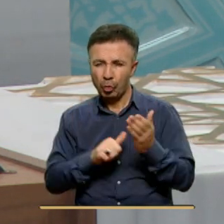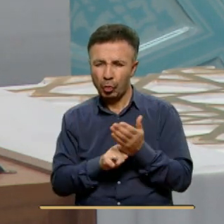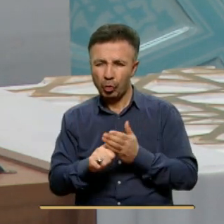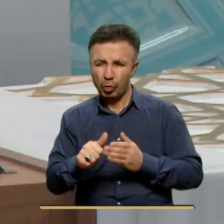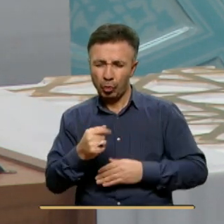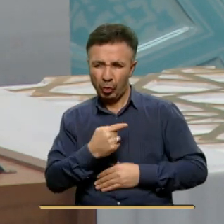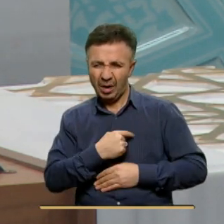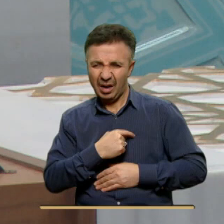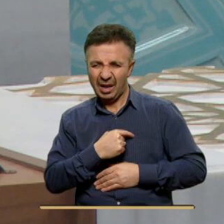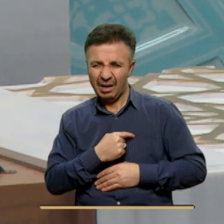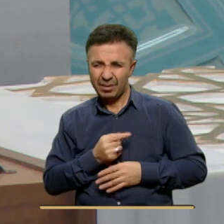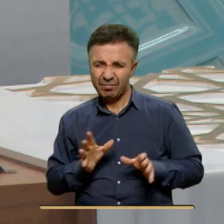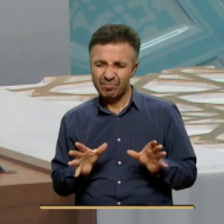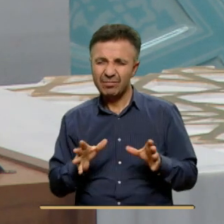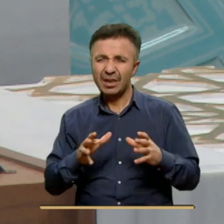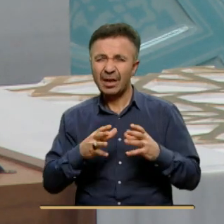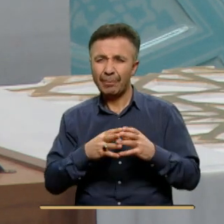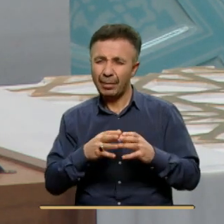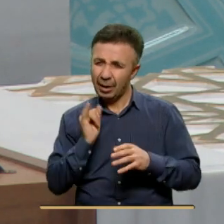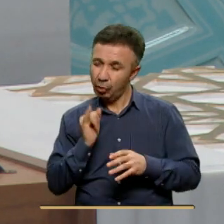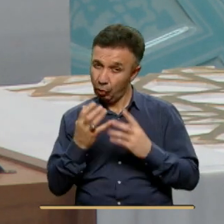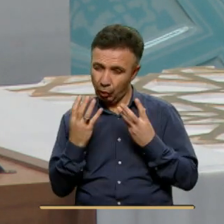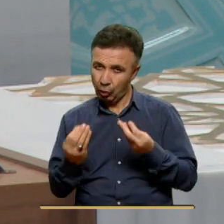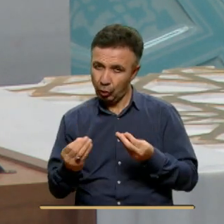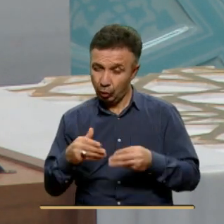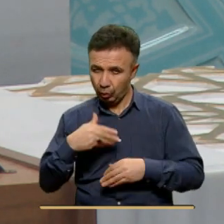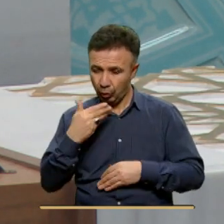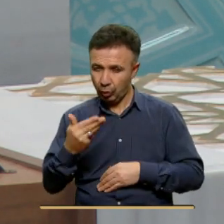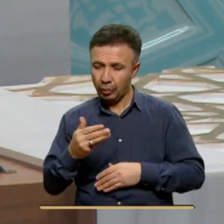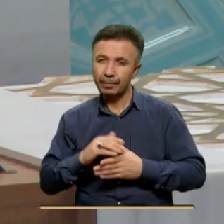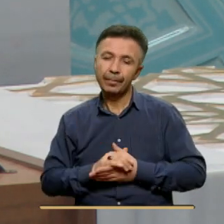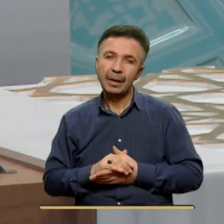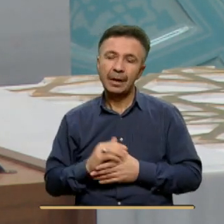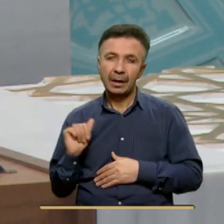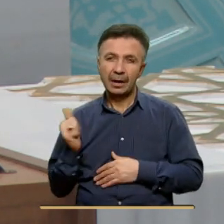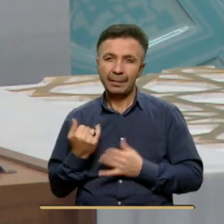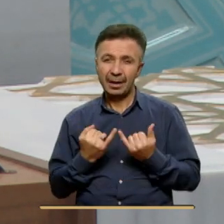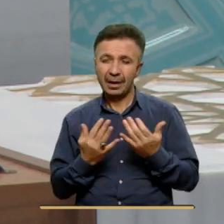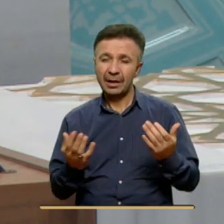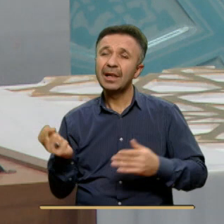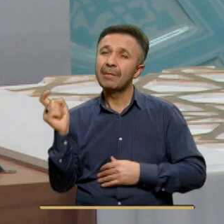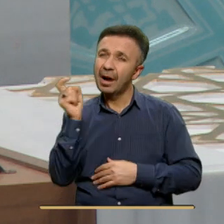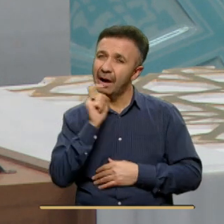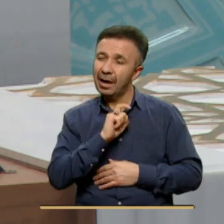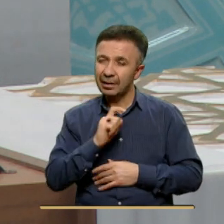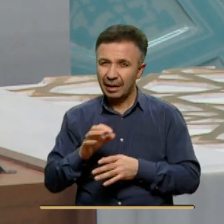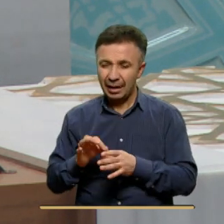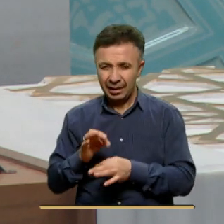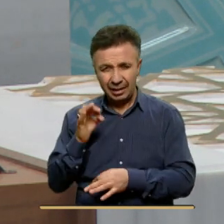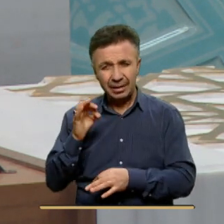kaplar buyuruyor. Onun için kıymetli kardeşlerim, hata insana